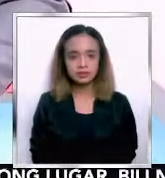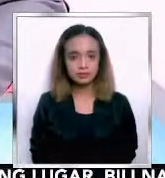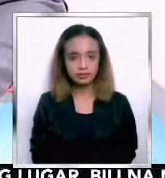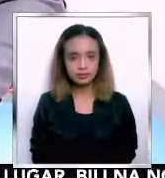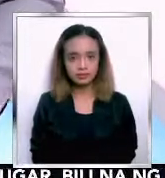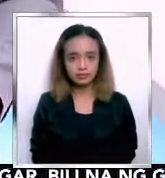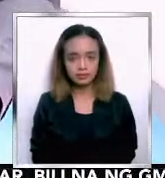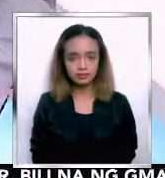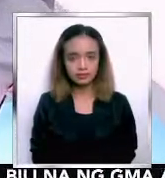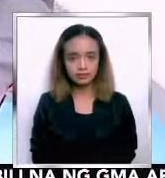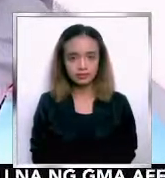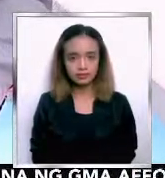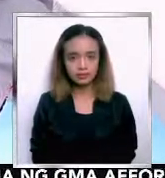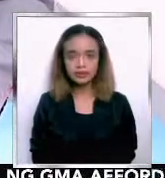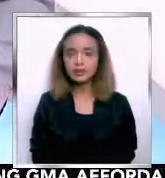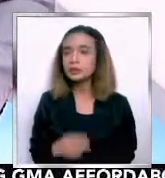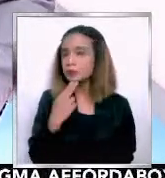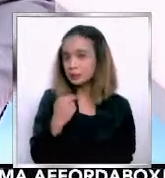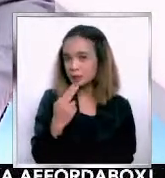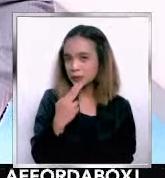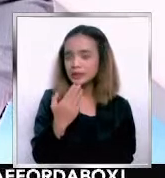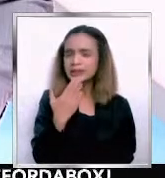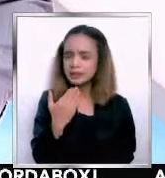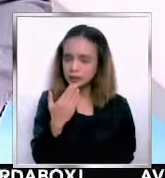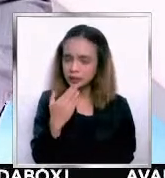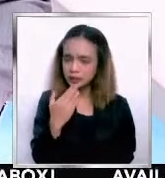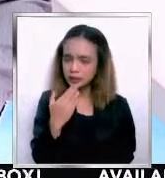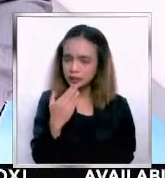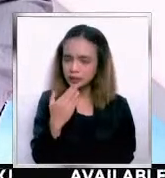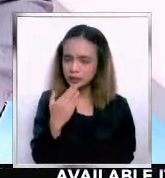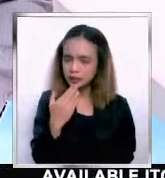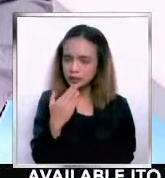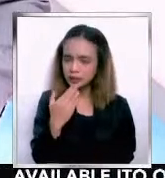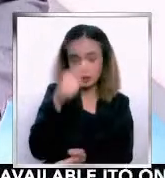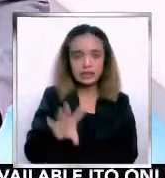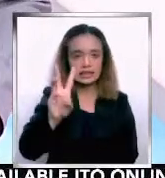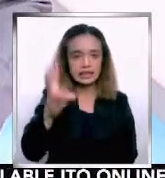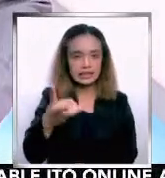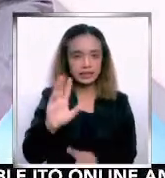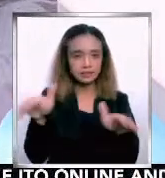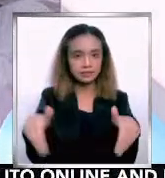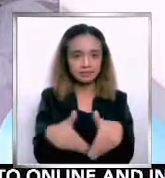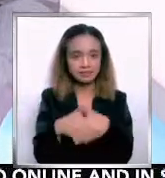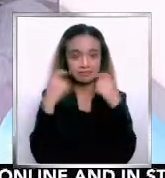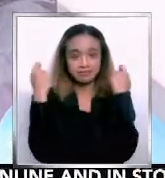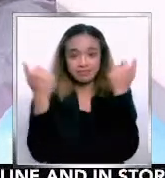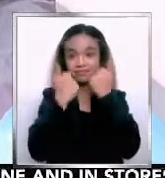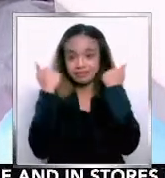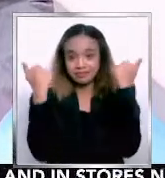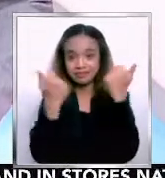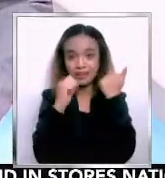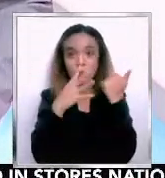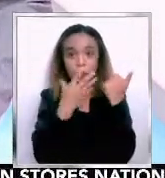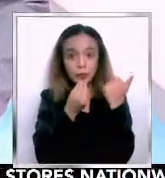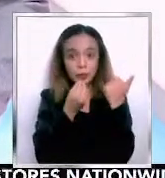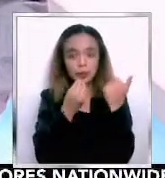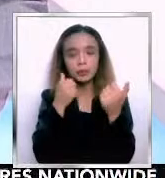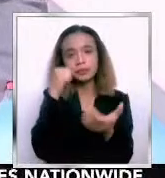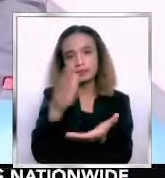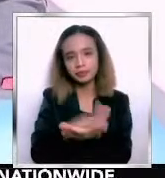Cute and sweet ang mensahe ni Nico Bolsico para sa 6th wedding anniversary nila ng Mrs. na si Solen